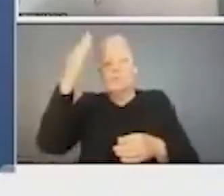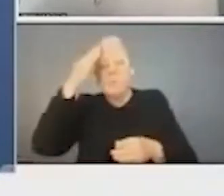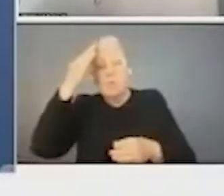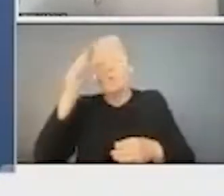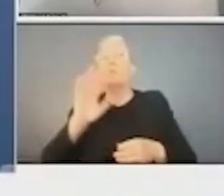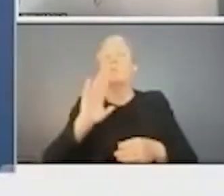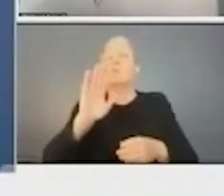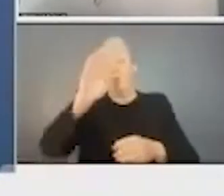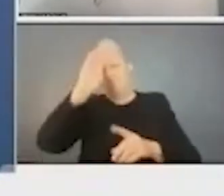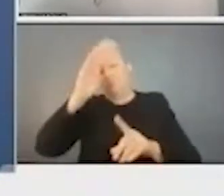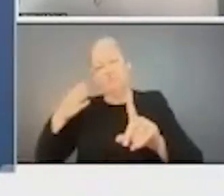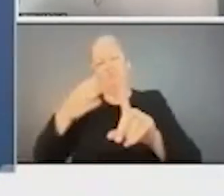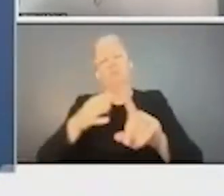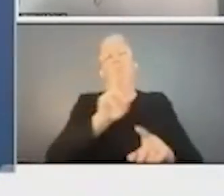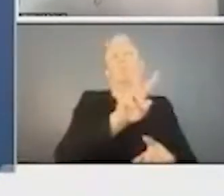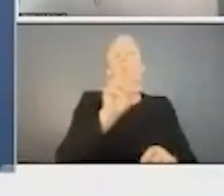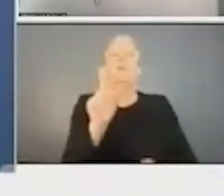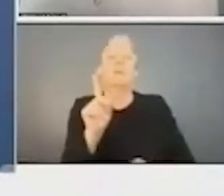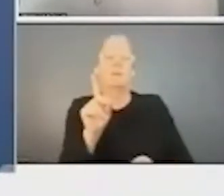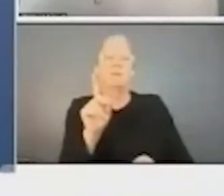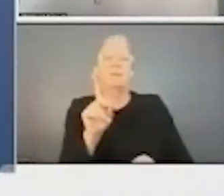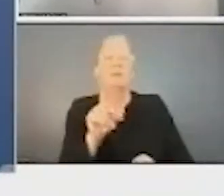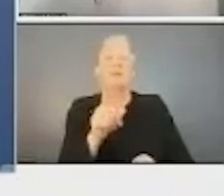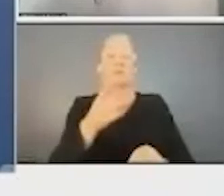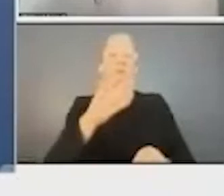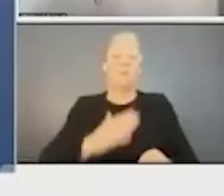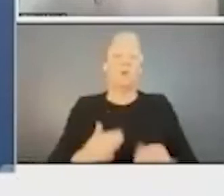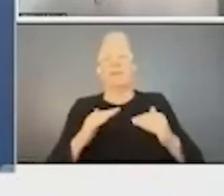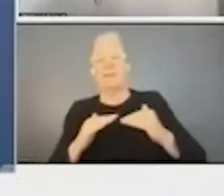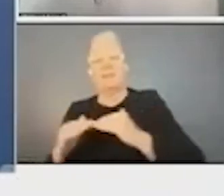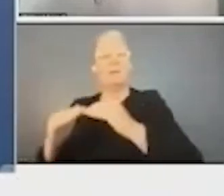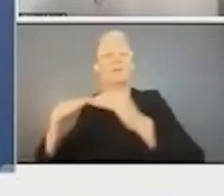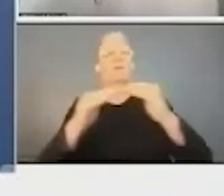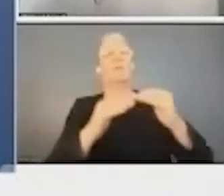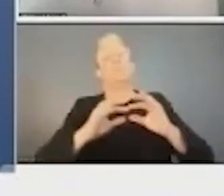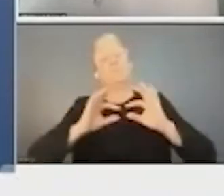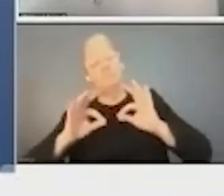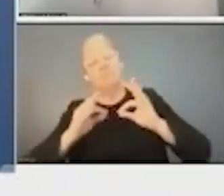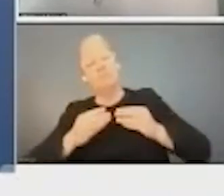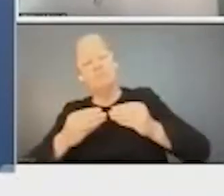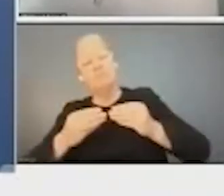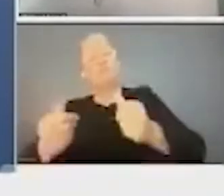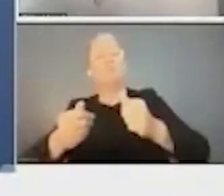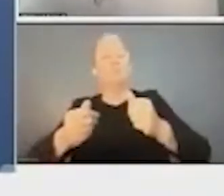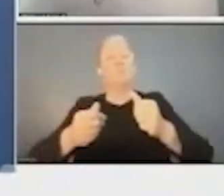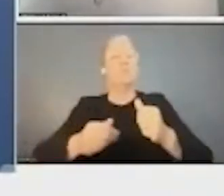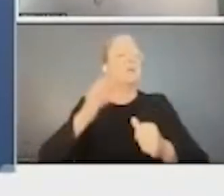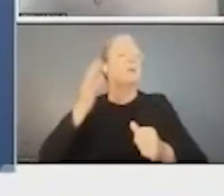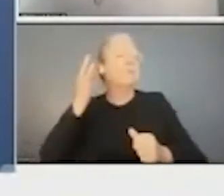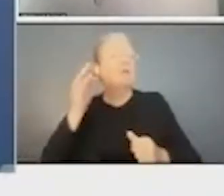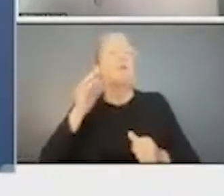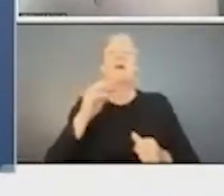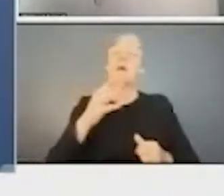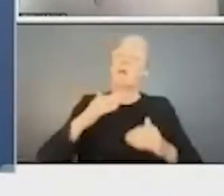ونعترف بكل ما هو اتخذناه في 2021. يجب أن يشارك